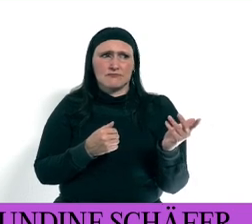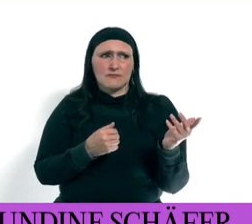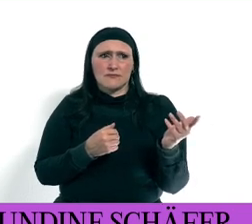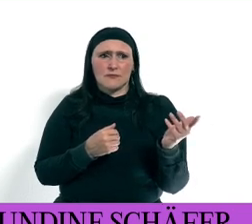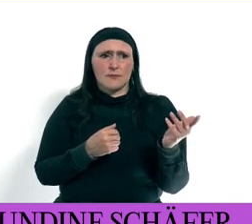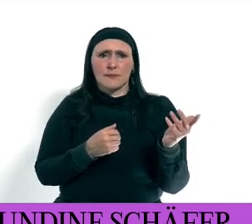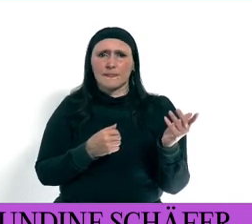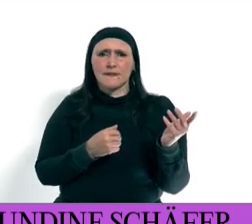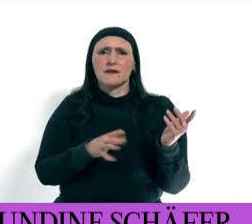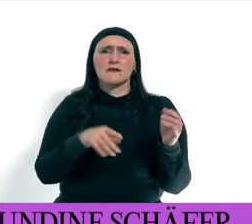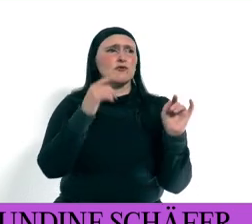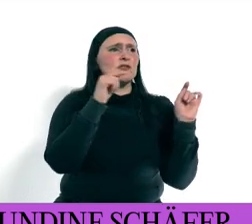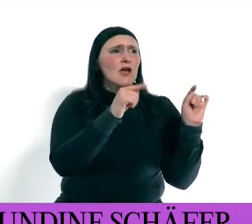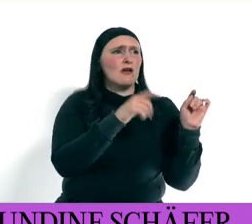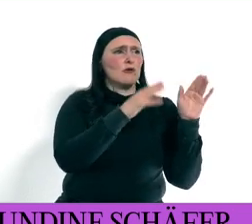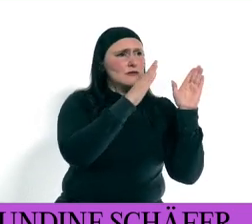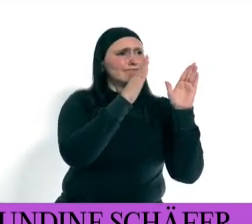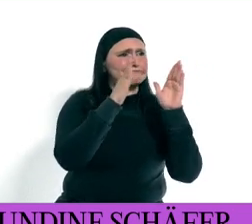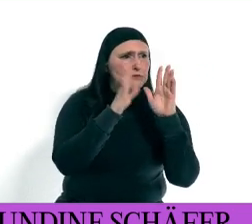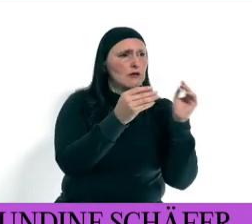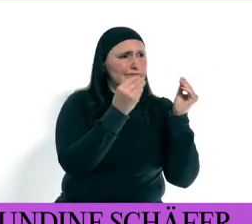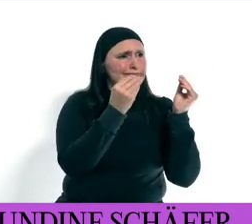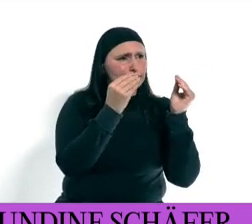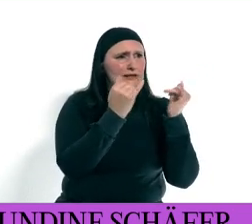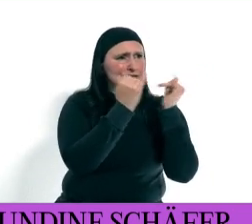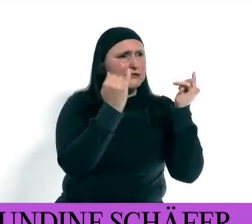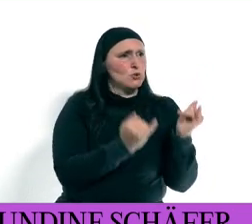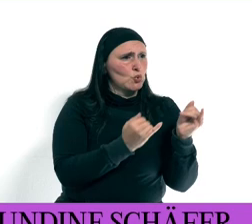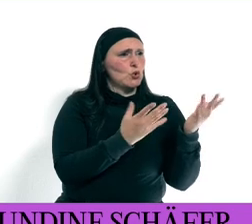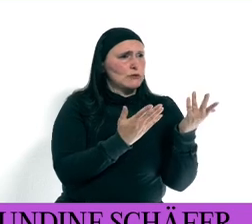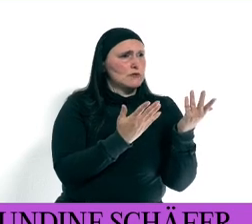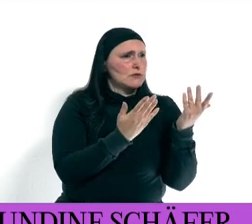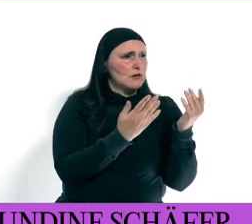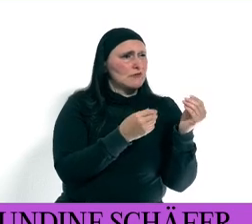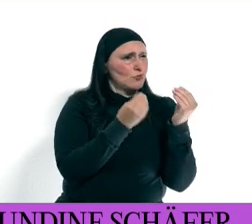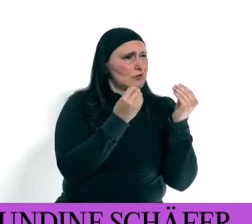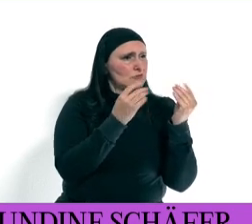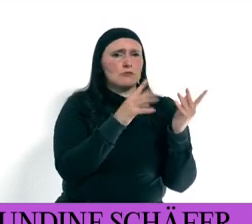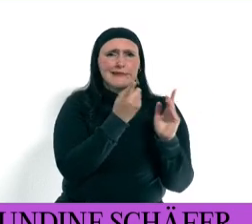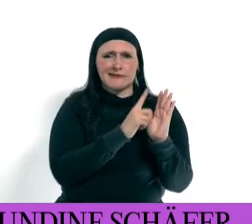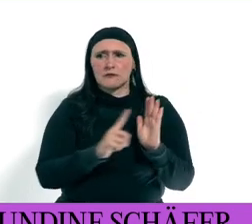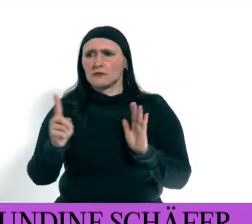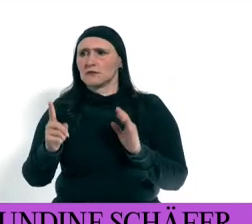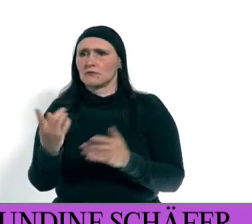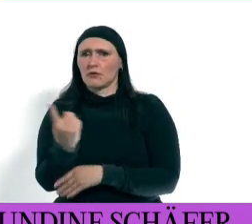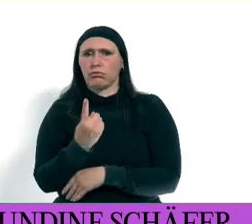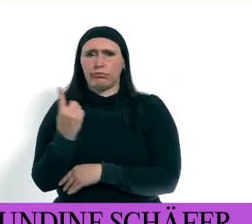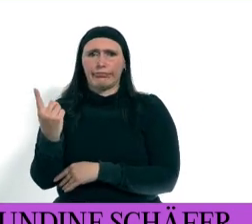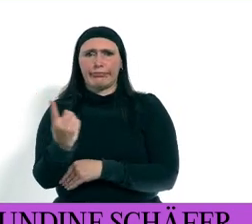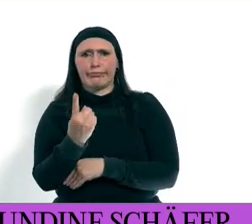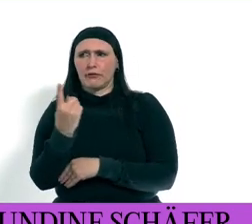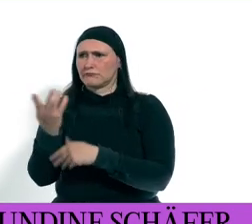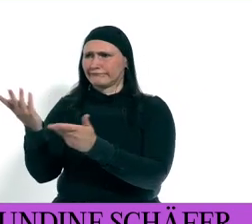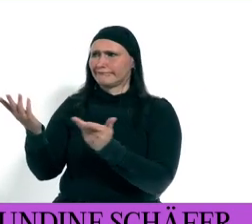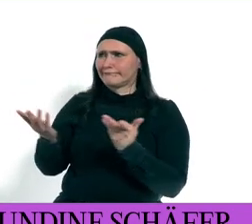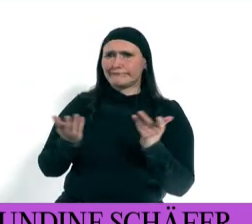Gleichzeitig ist es uns sehr wichtig, dass wir nicht isoliert sind. Wir kommen sozusagen aus den Institutionen